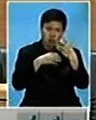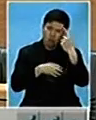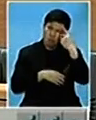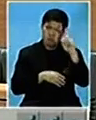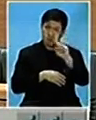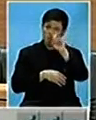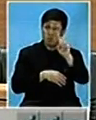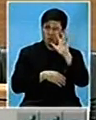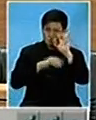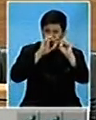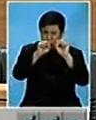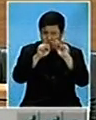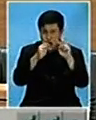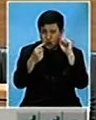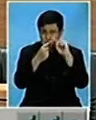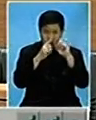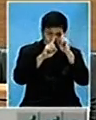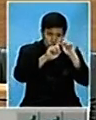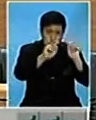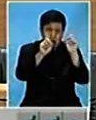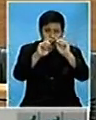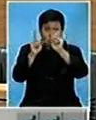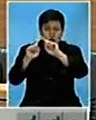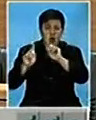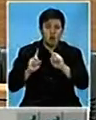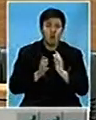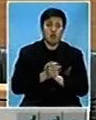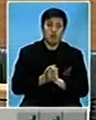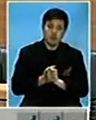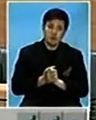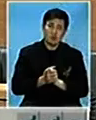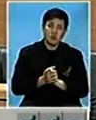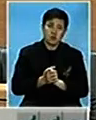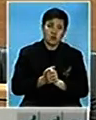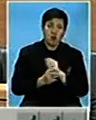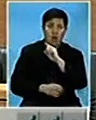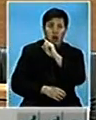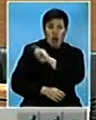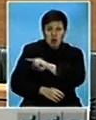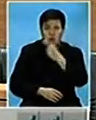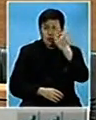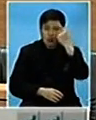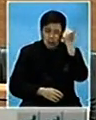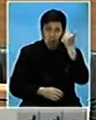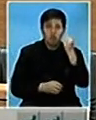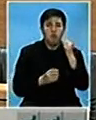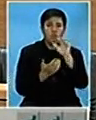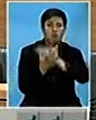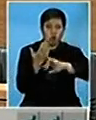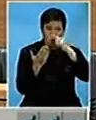ข้อสังเกตในลักษณะที่แตกต่างกันขาวกับดำเกิดขึ้นในบ้านเมืองของ